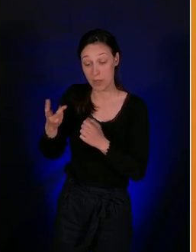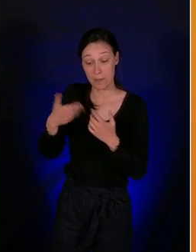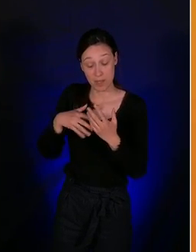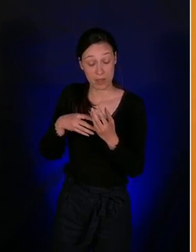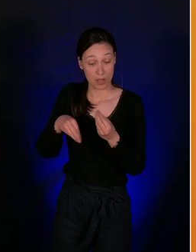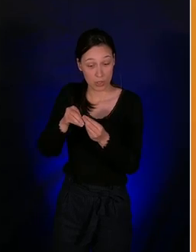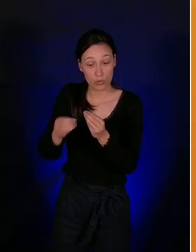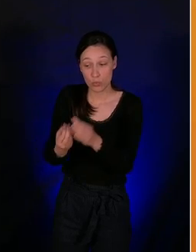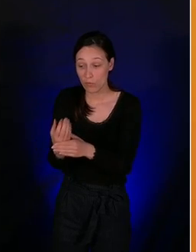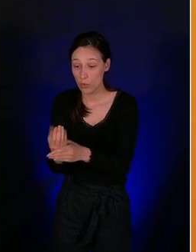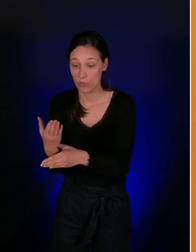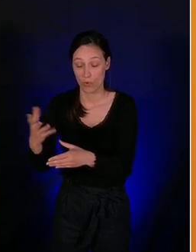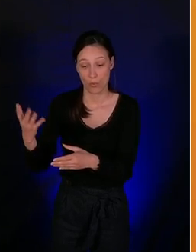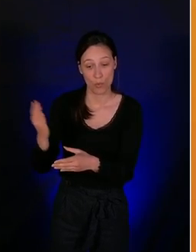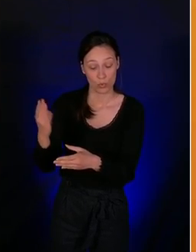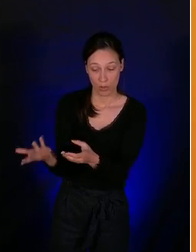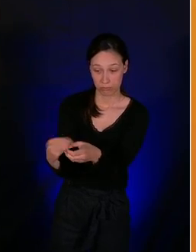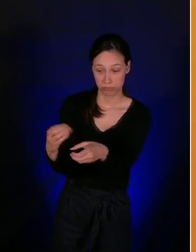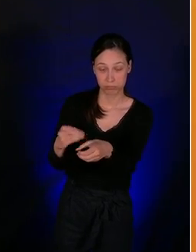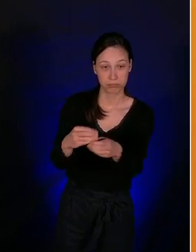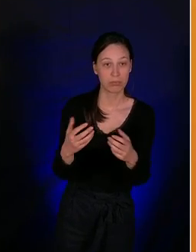comme la prise en charge de l'autonomie dans la branche maladie.